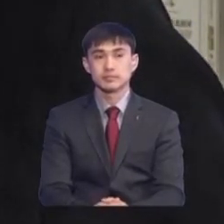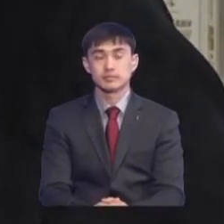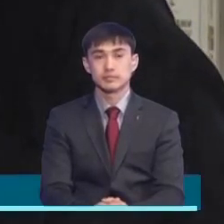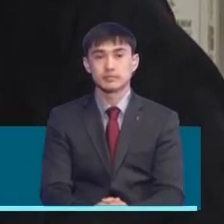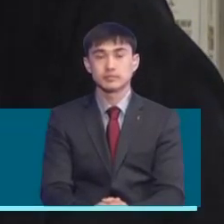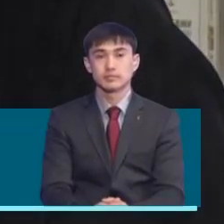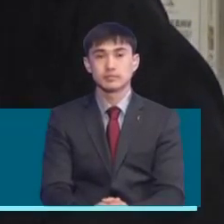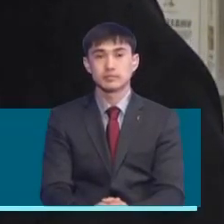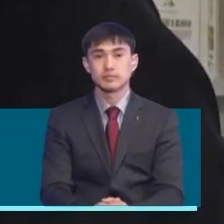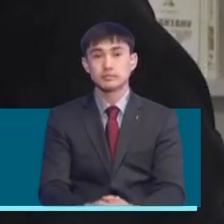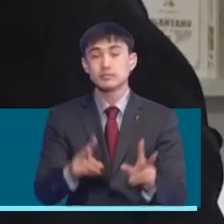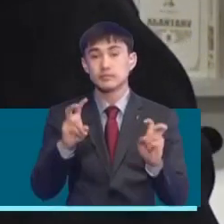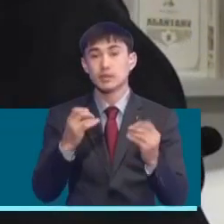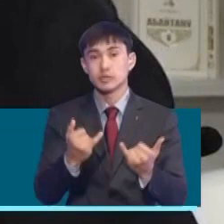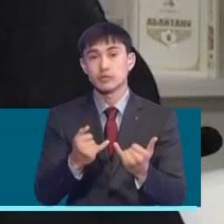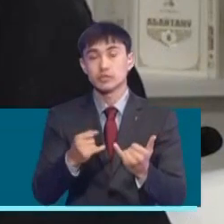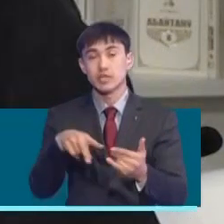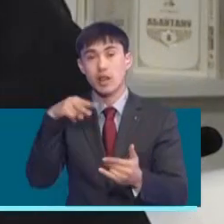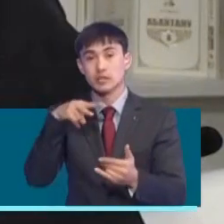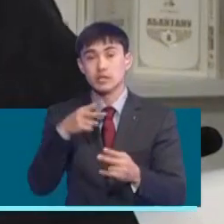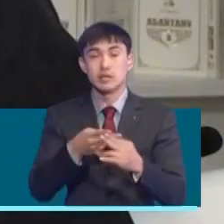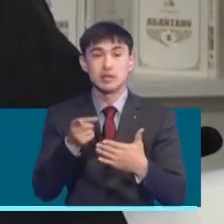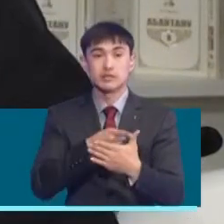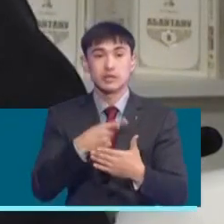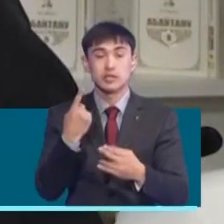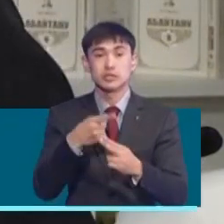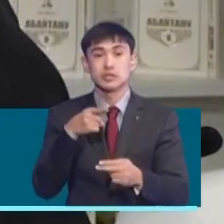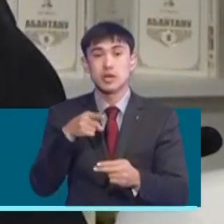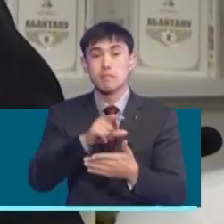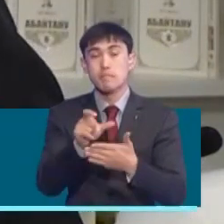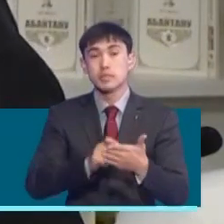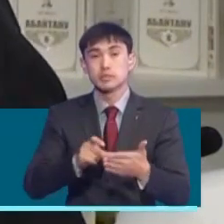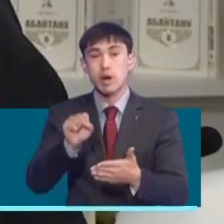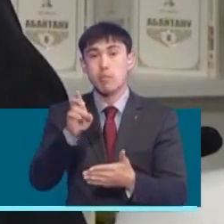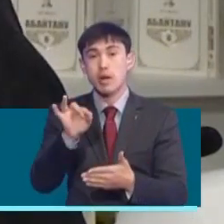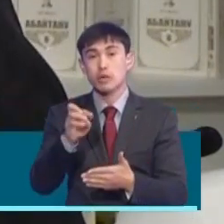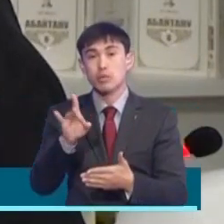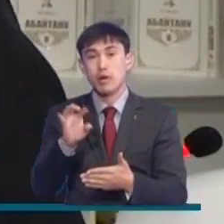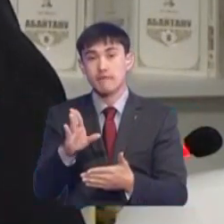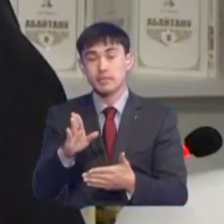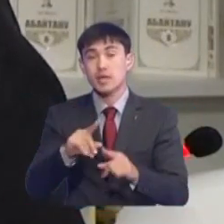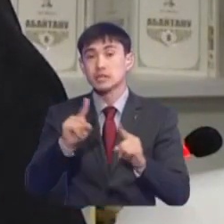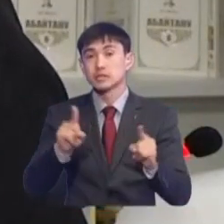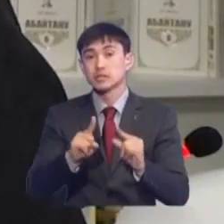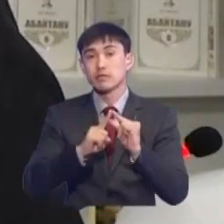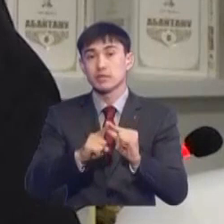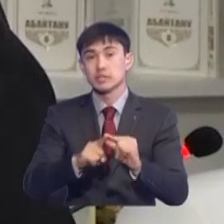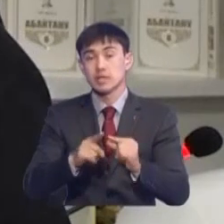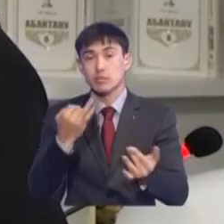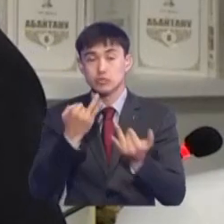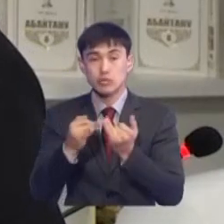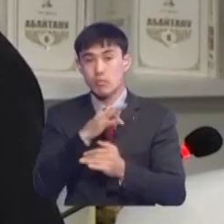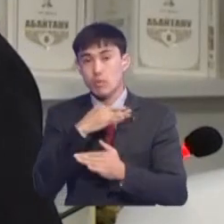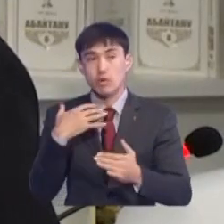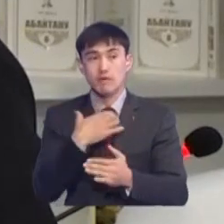Казахстана тема сегодняшней лекции это название одной из песен Абая Кунанбаева используя с назидание мы смогли обсудить много